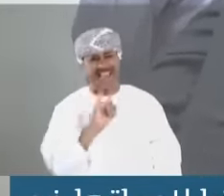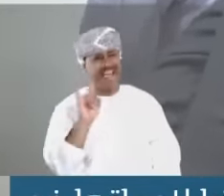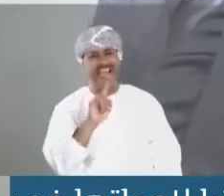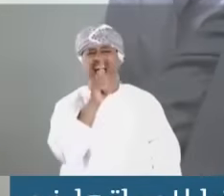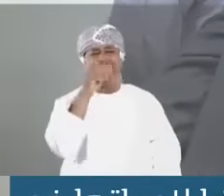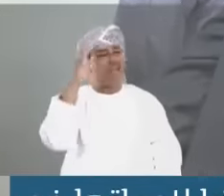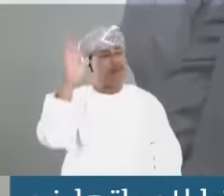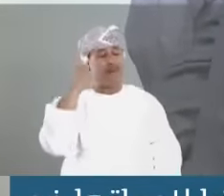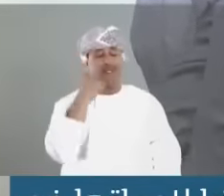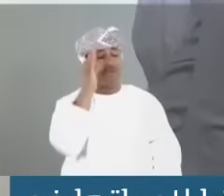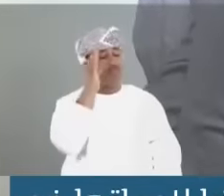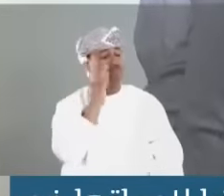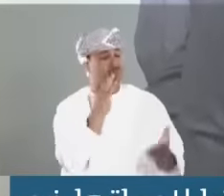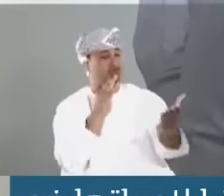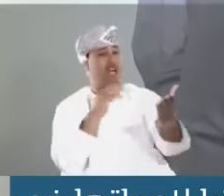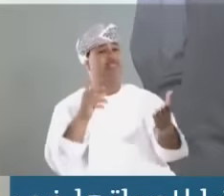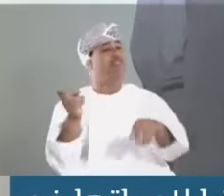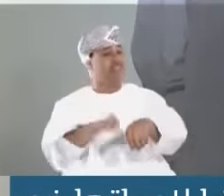الفتاة المبدعة.